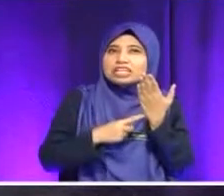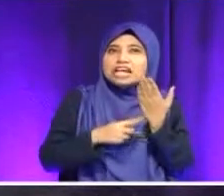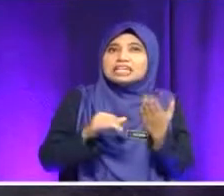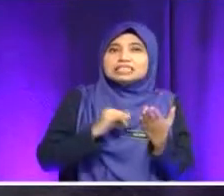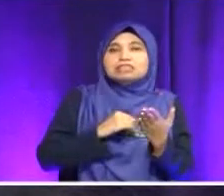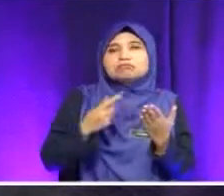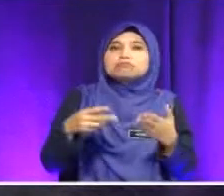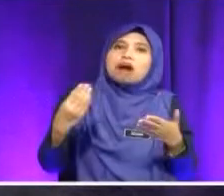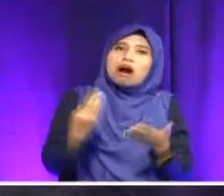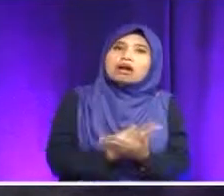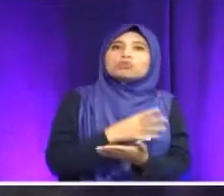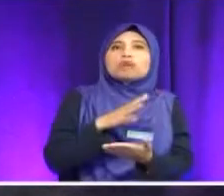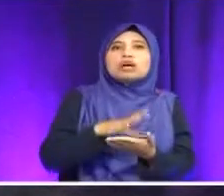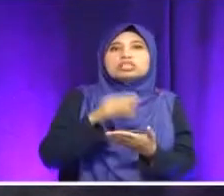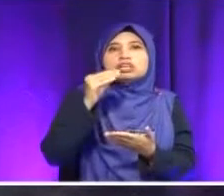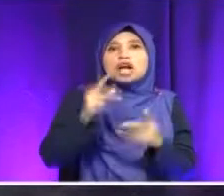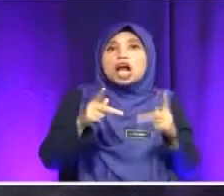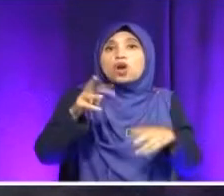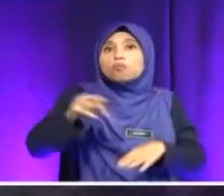betul buat